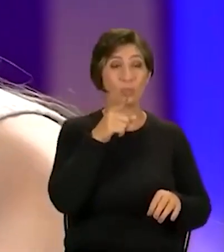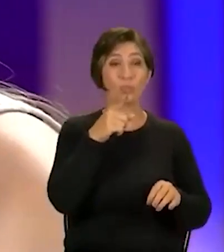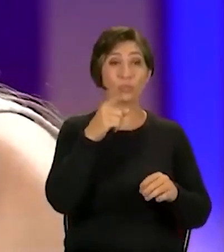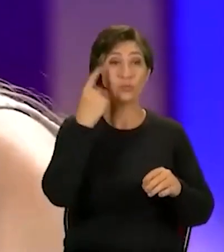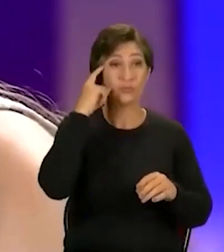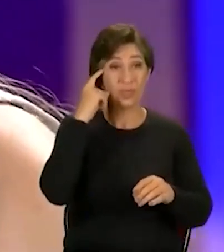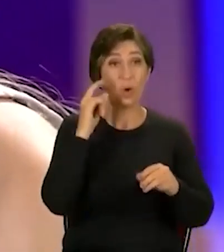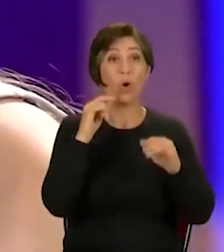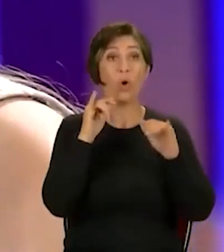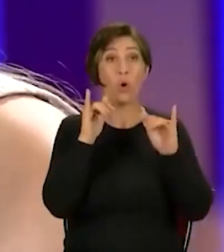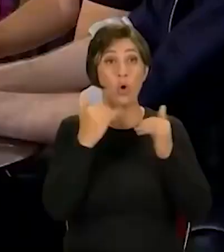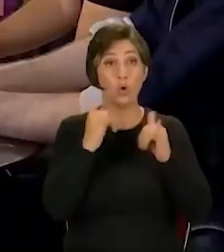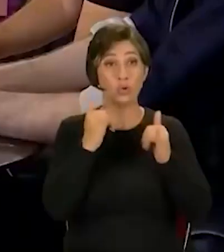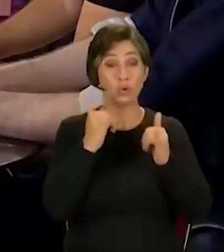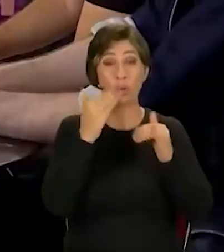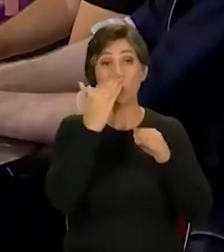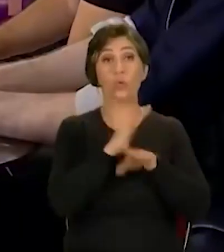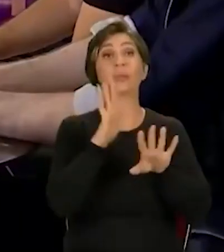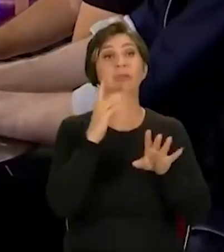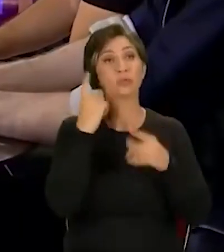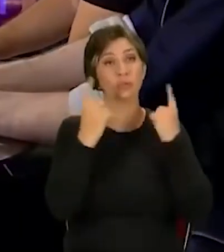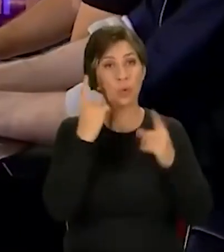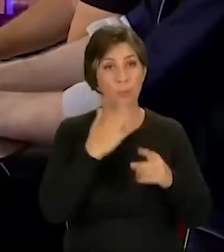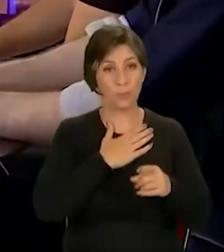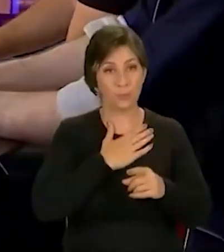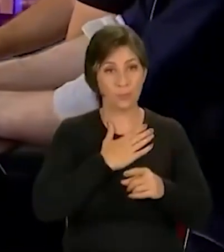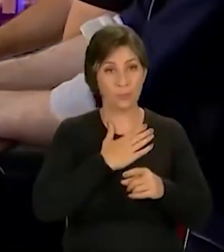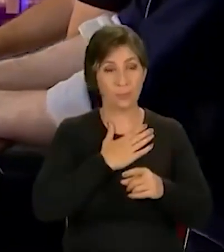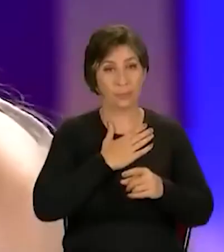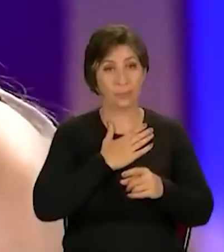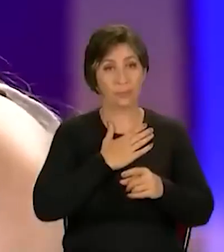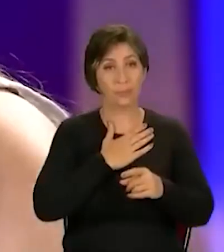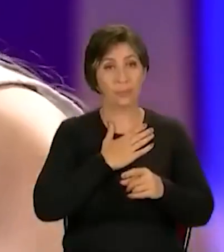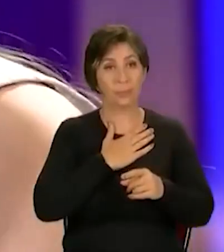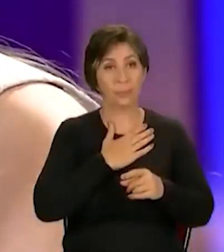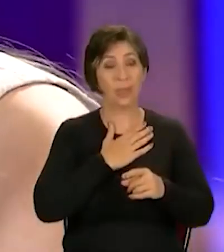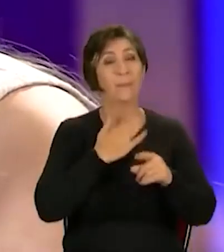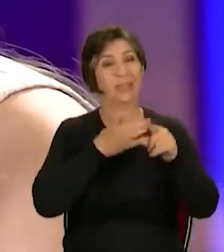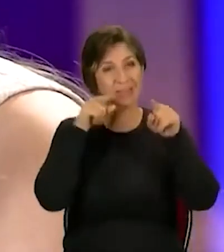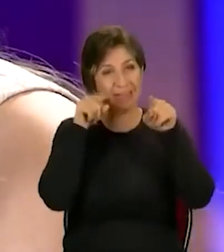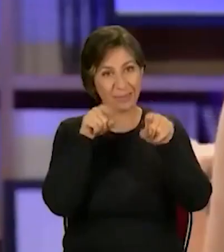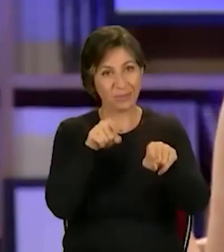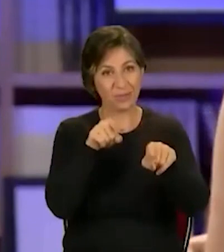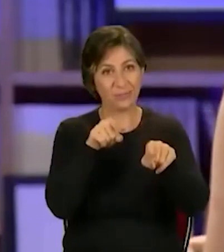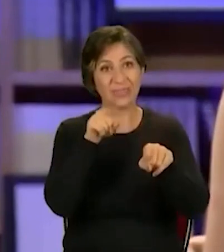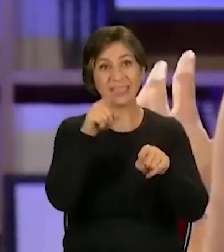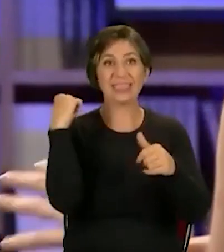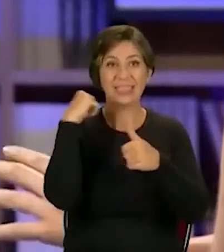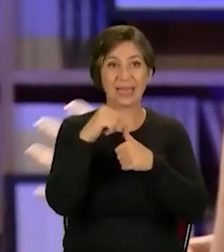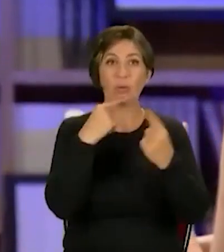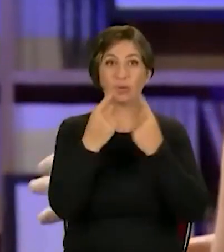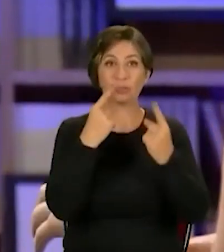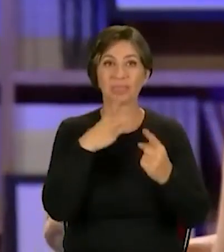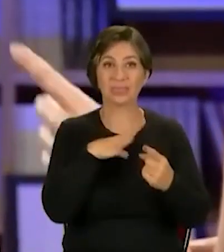yorumun oyunculara uymadığını düşünüyorum. Çünkü şöyle bir şey var yani hocam siz daha iyi biliyorsunuzdur. Ben takip edeceğim ve sizle tekrar bunu